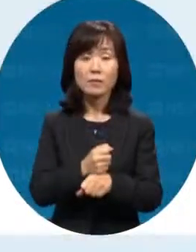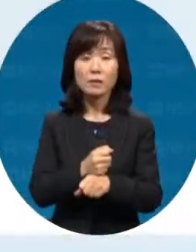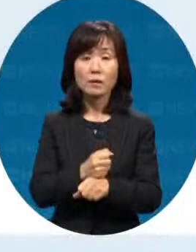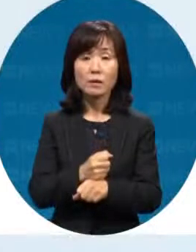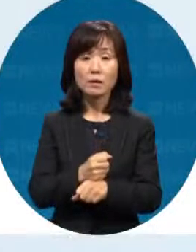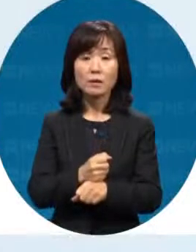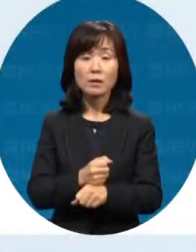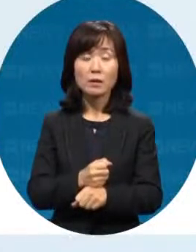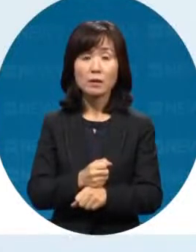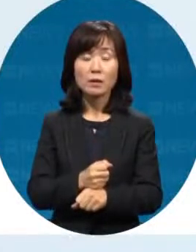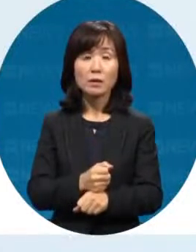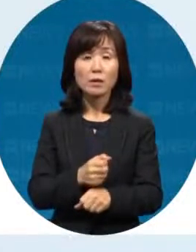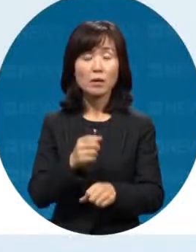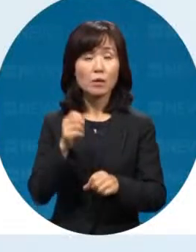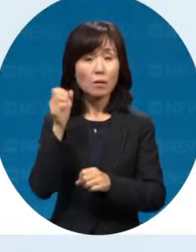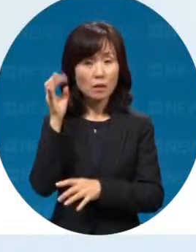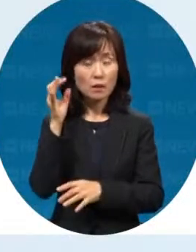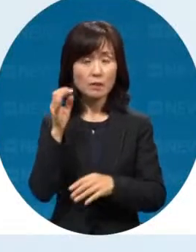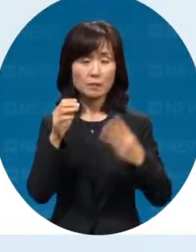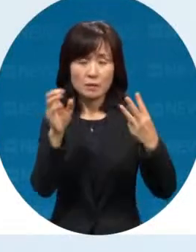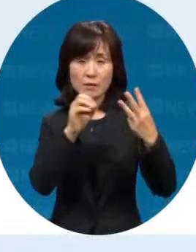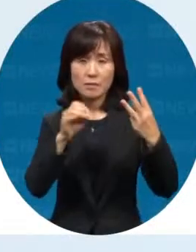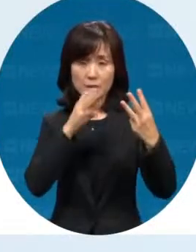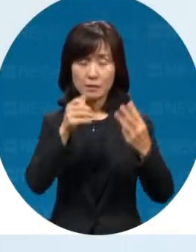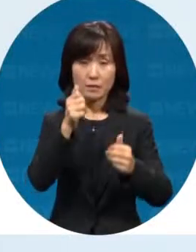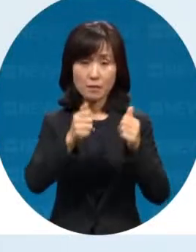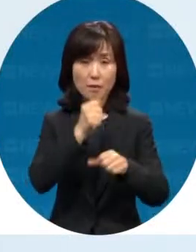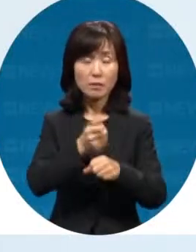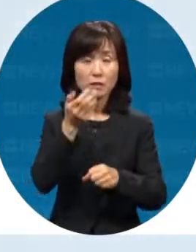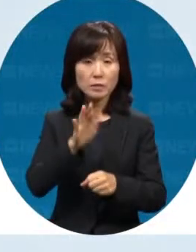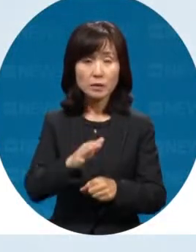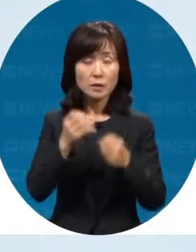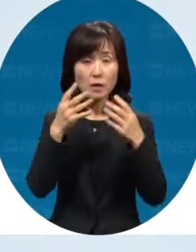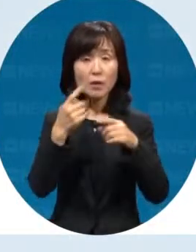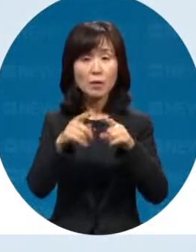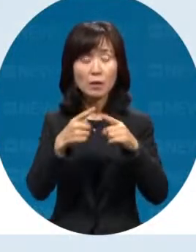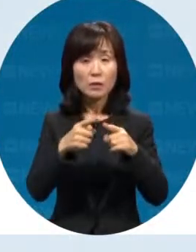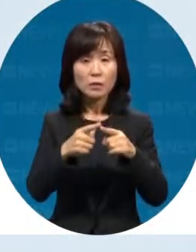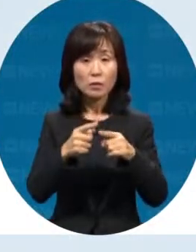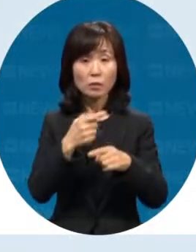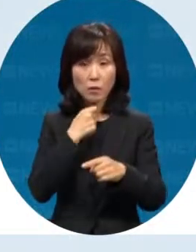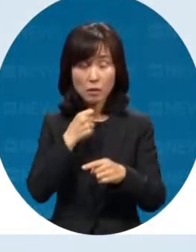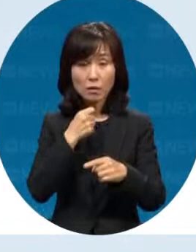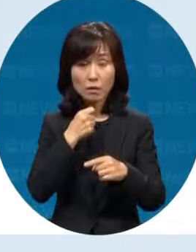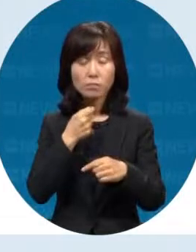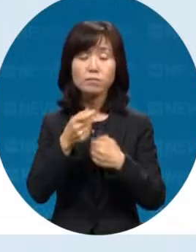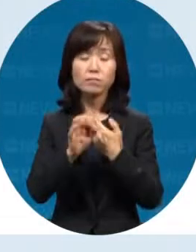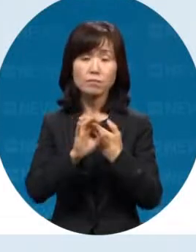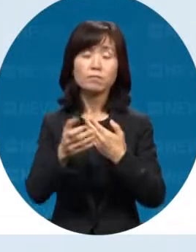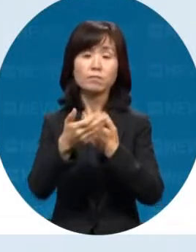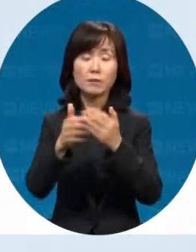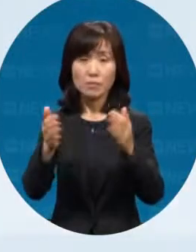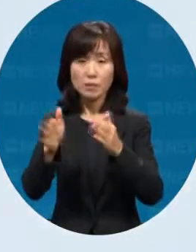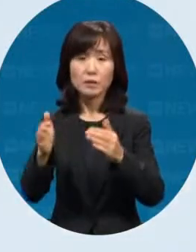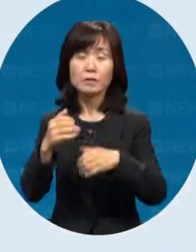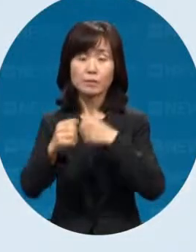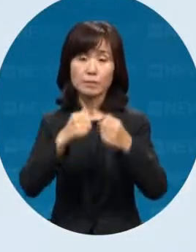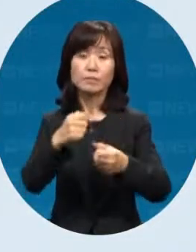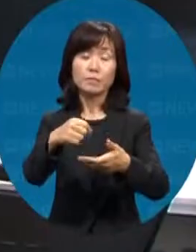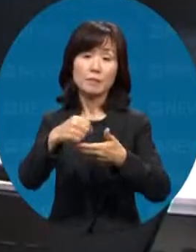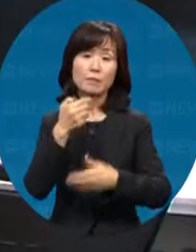기존엔 대상 학년 의 3% 만 표지 팬 는데 3 평가는 어떤 학급이 된 원한다면 자율적으로 신청할 수